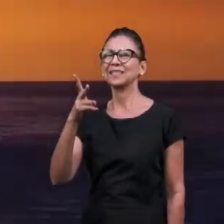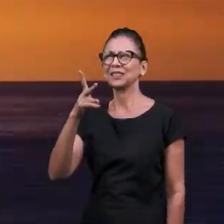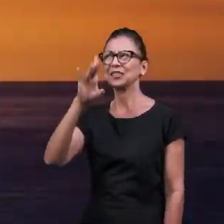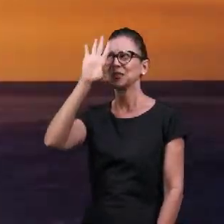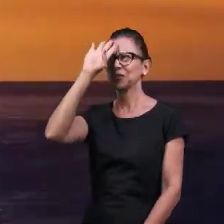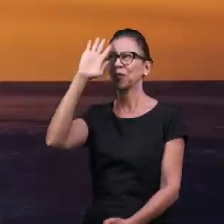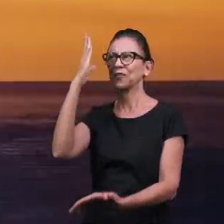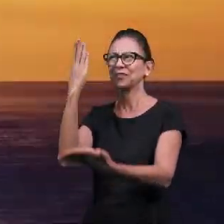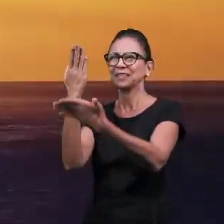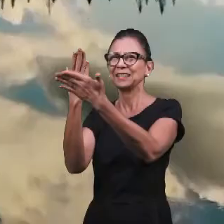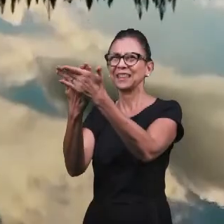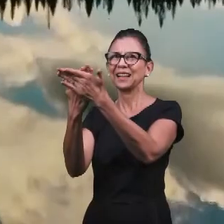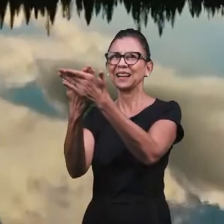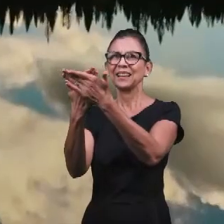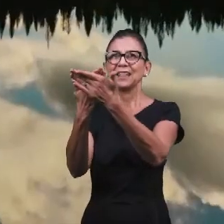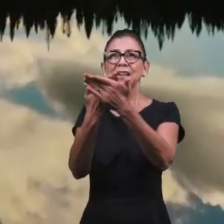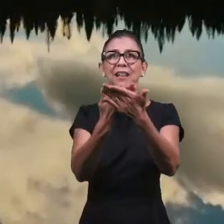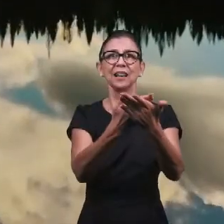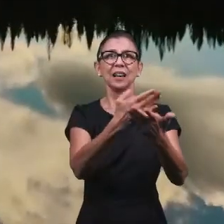ежедневно.